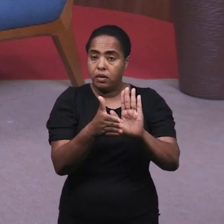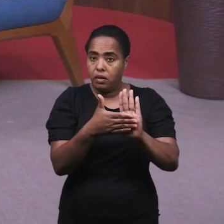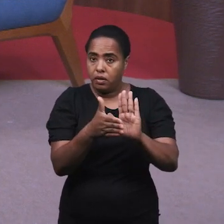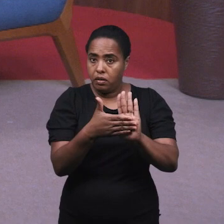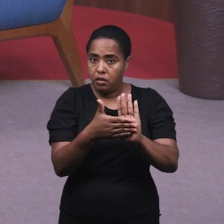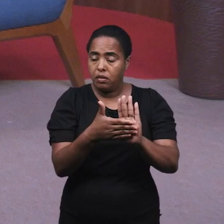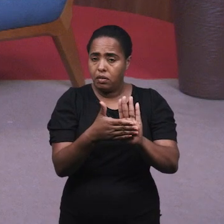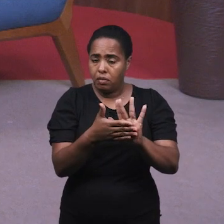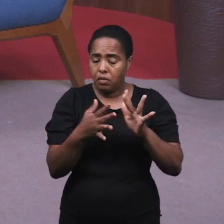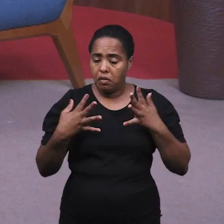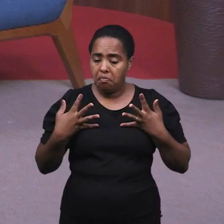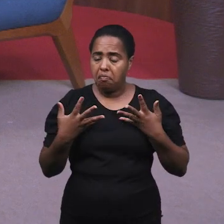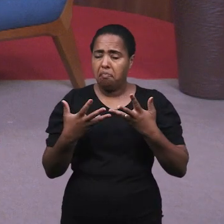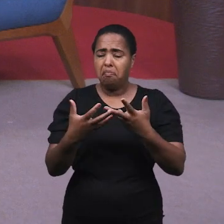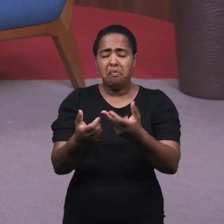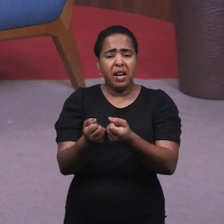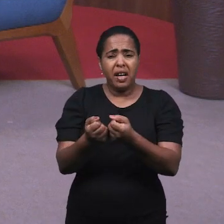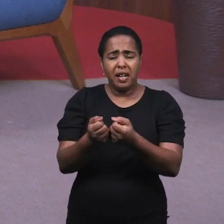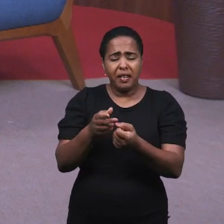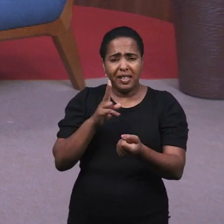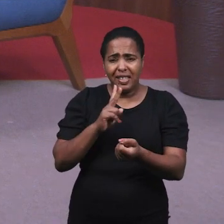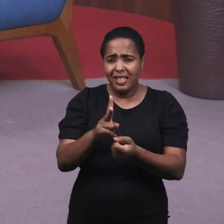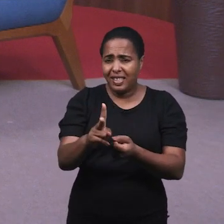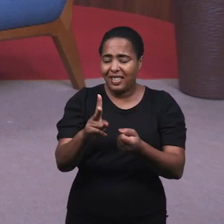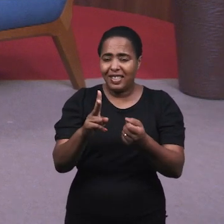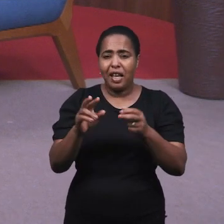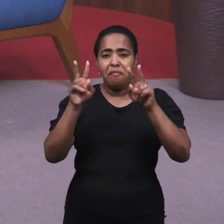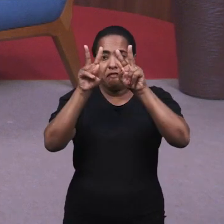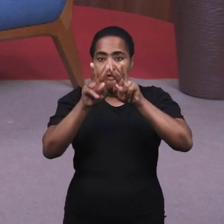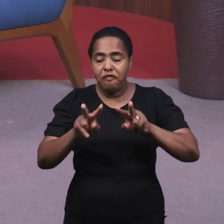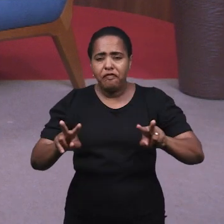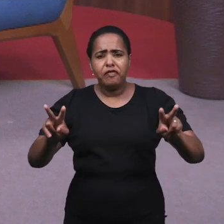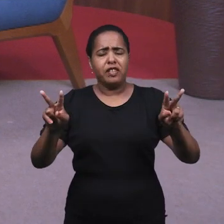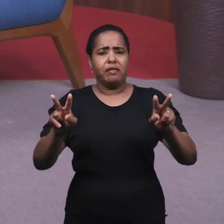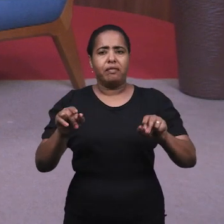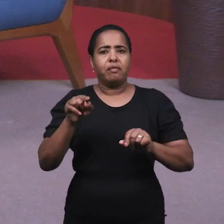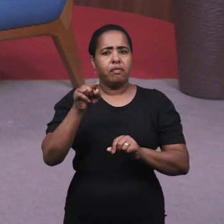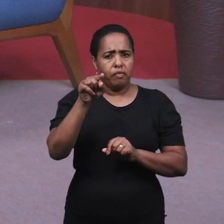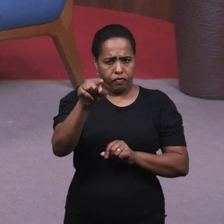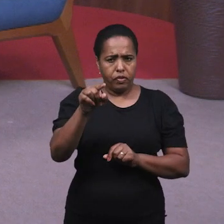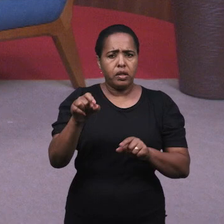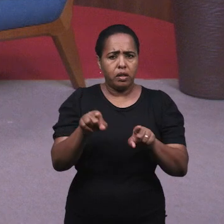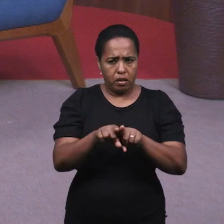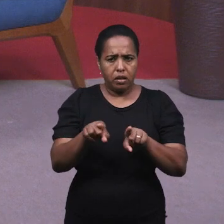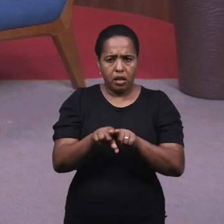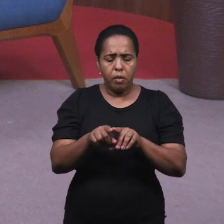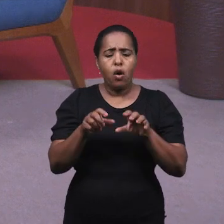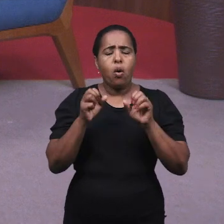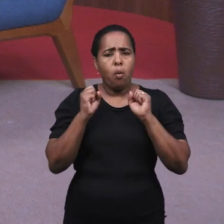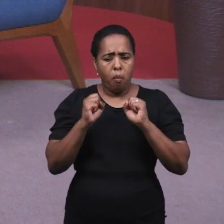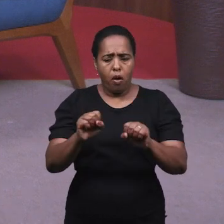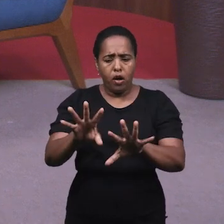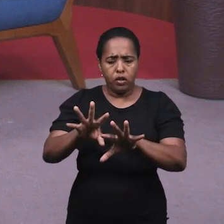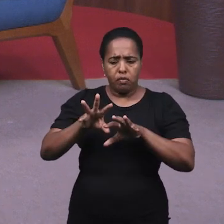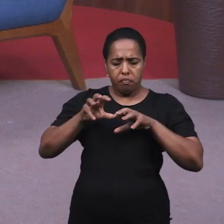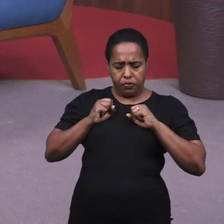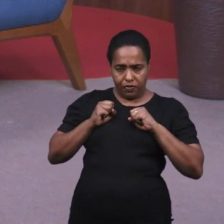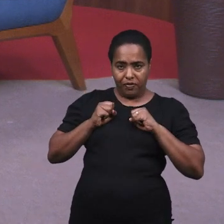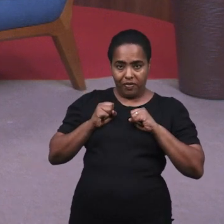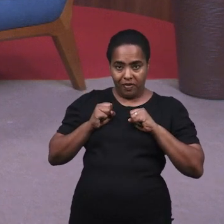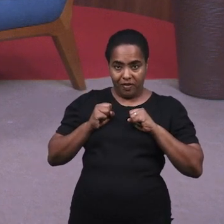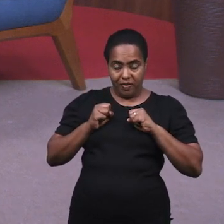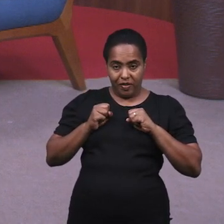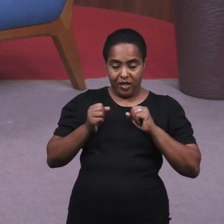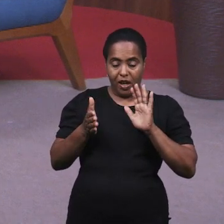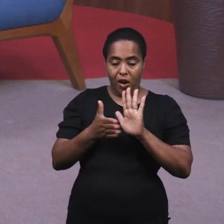et ce projet apporte des résultats chaque fois plus notables. Et encore, vous pouvez vous bénéficier de ce projet. C'est le projet